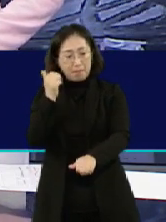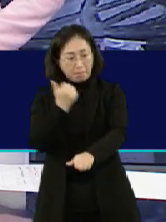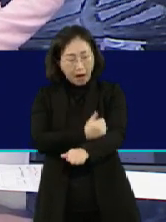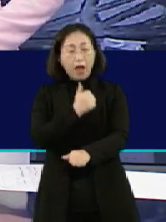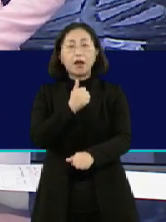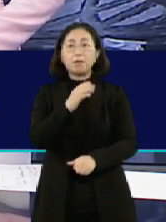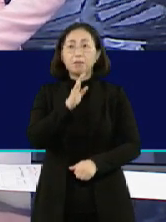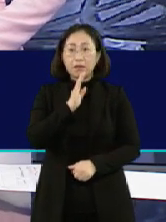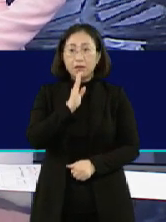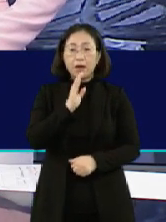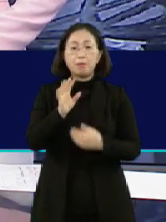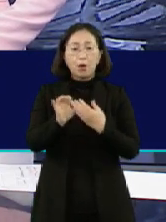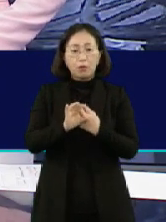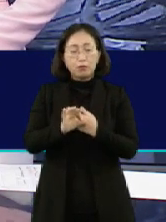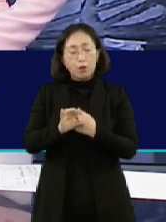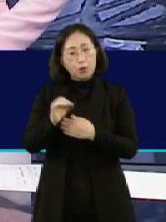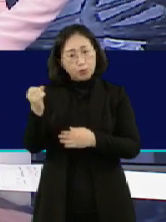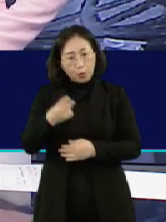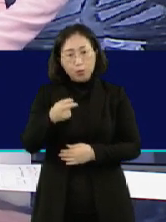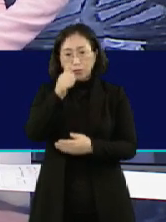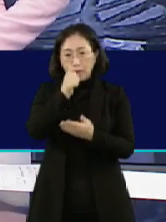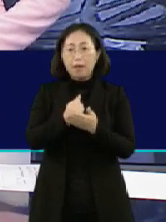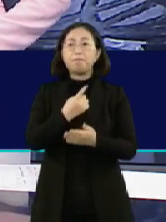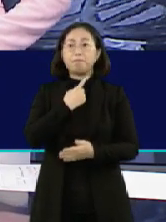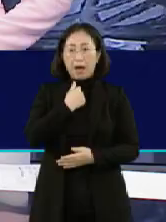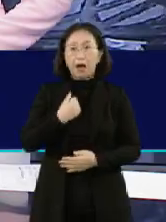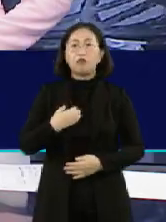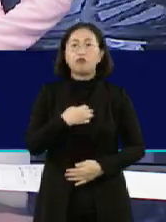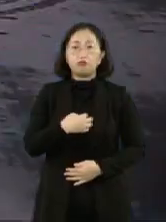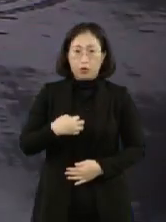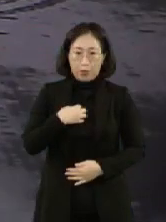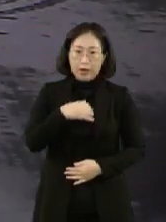가능성도 우려됩니다 김철 진 기자가 취재했습니다